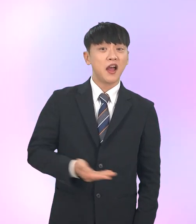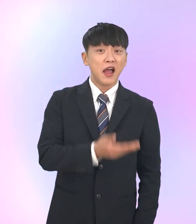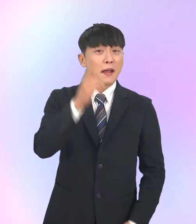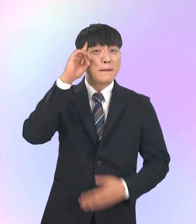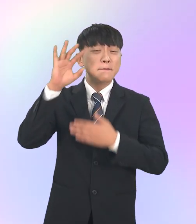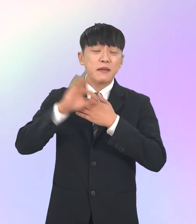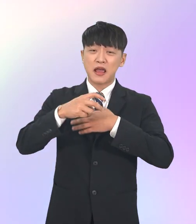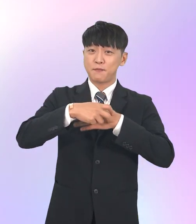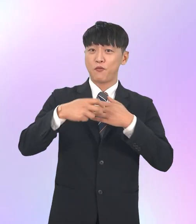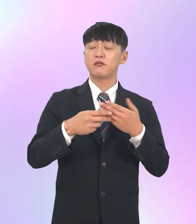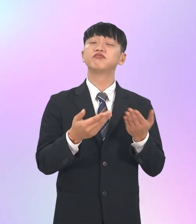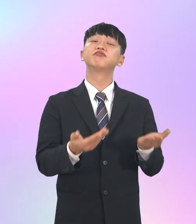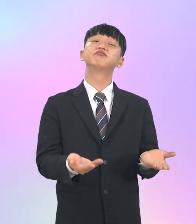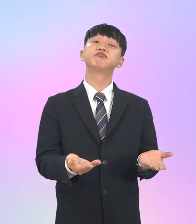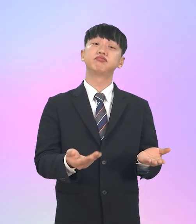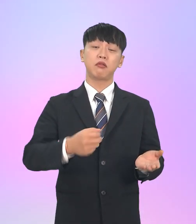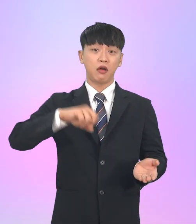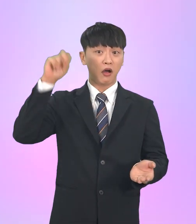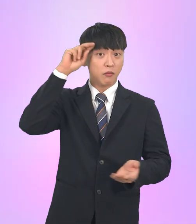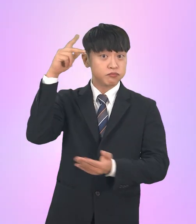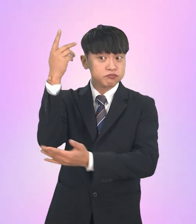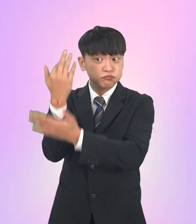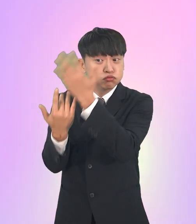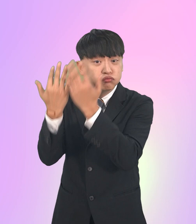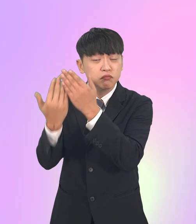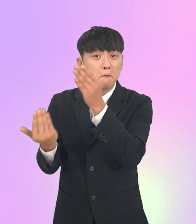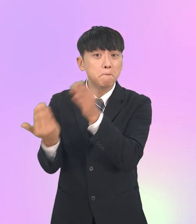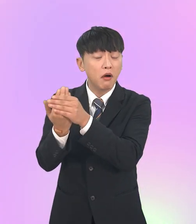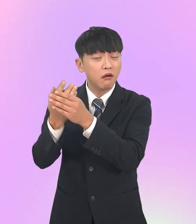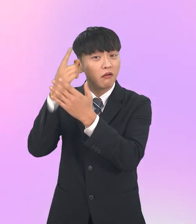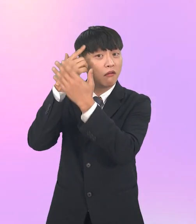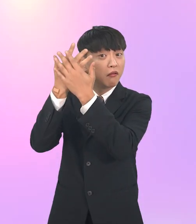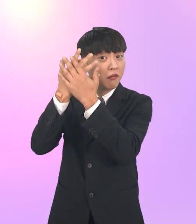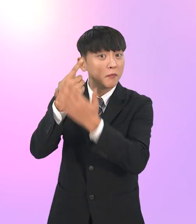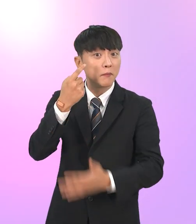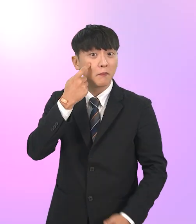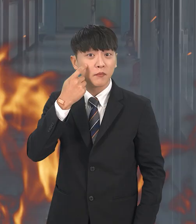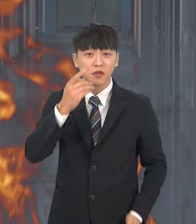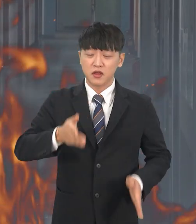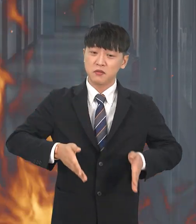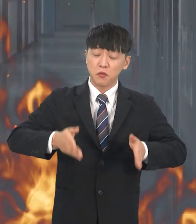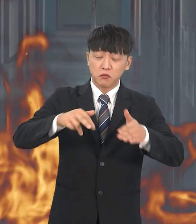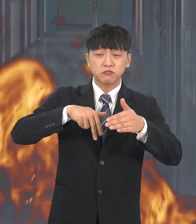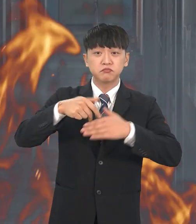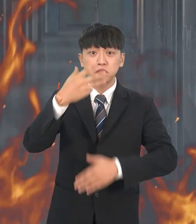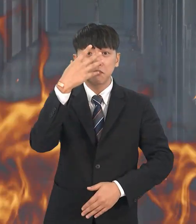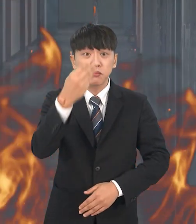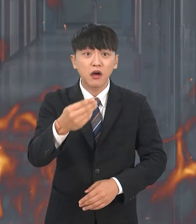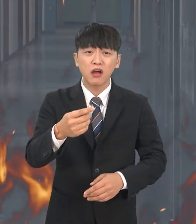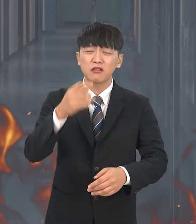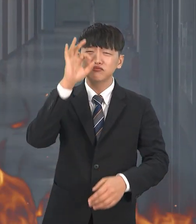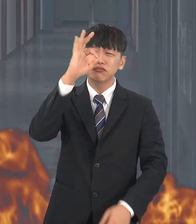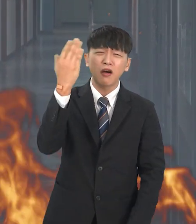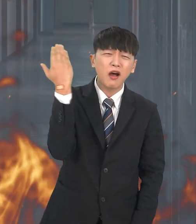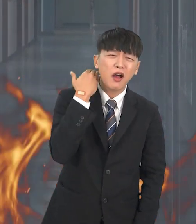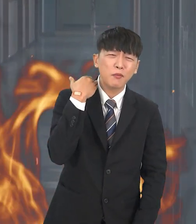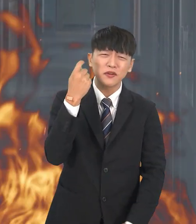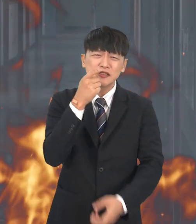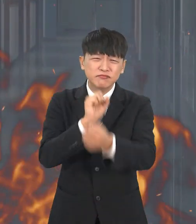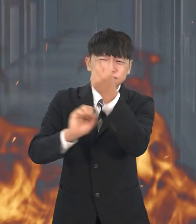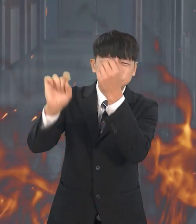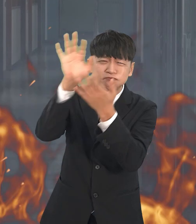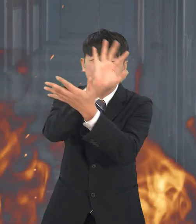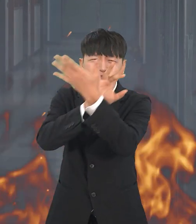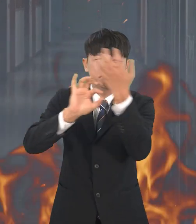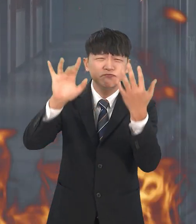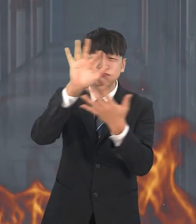여러분, 만약 보건실에서 쉬고 있다가 갑자기 불이 났다고 생각해 볼까요? 복도로 나갔더니 글쎄 앞이 안 보일